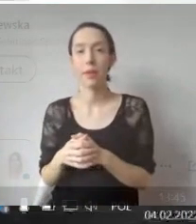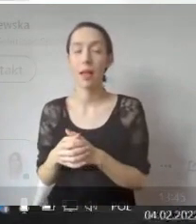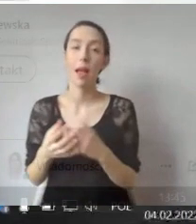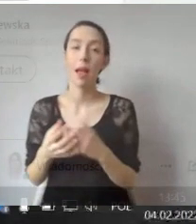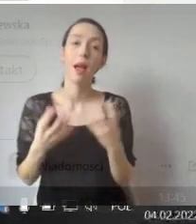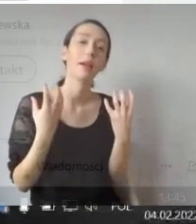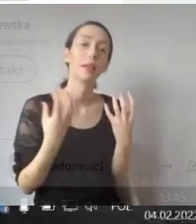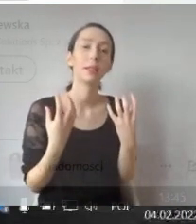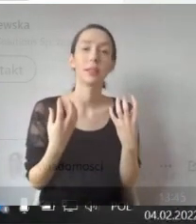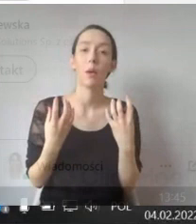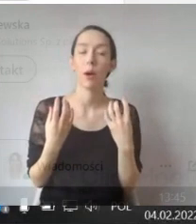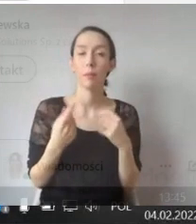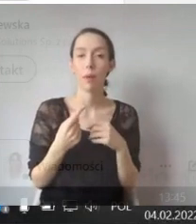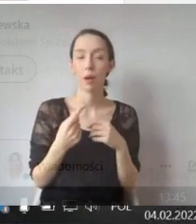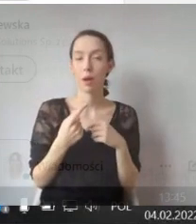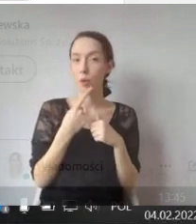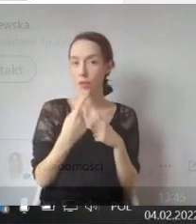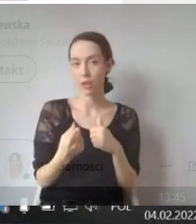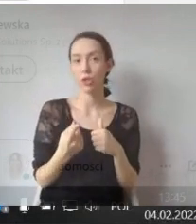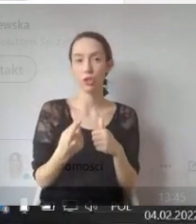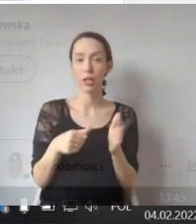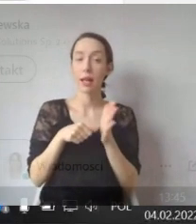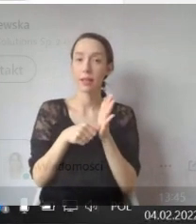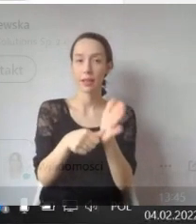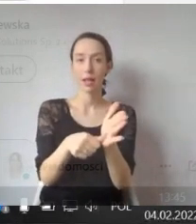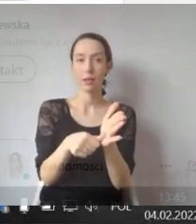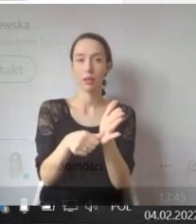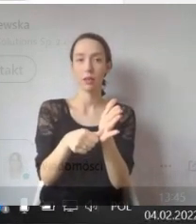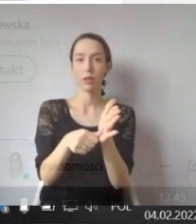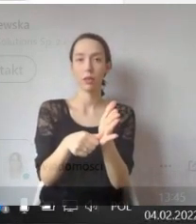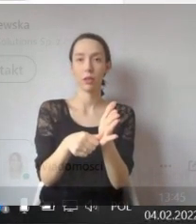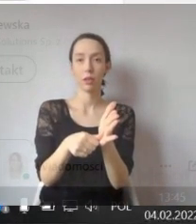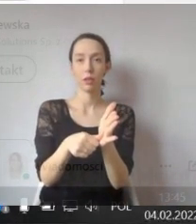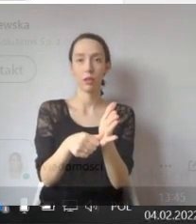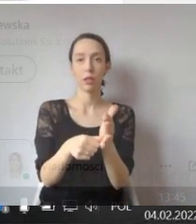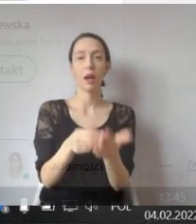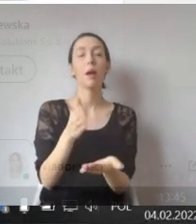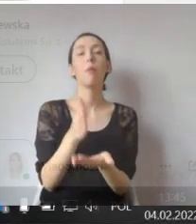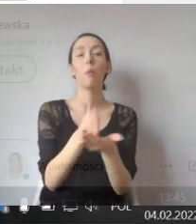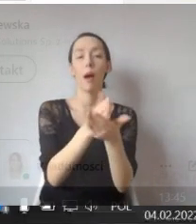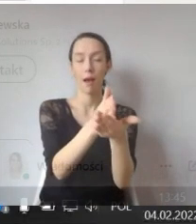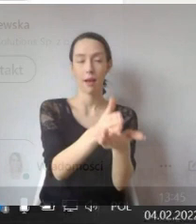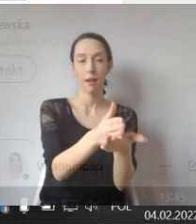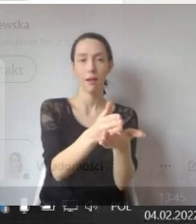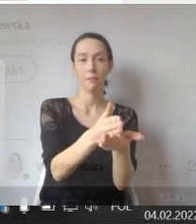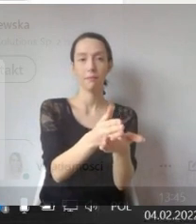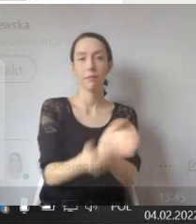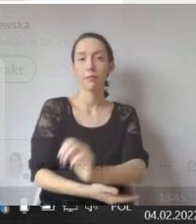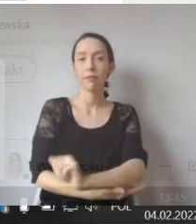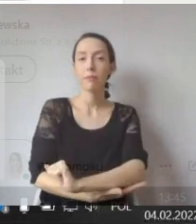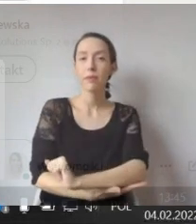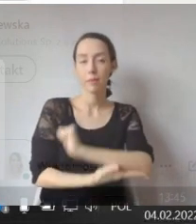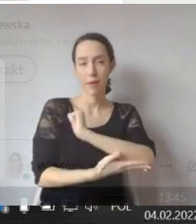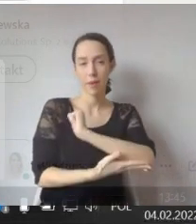zapewnić kandydatów, że ich, że po prostu zajmuję się wspieraniem kandydatów, którzy aplikują do firmy.